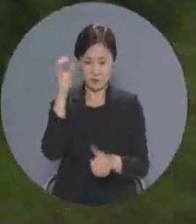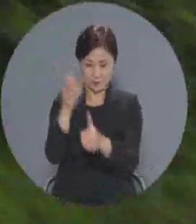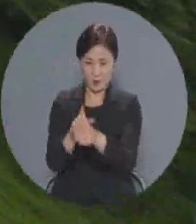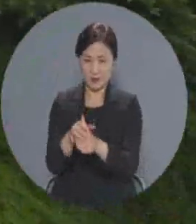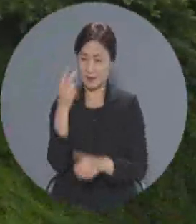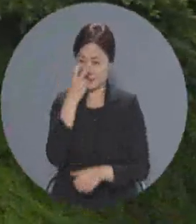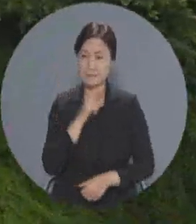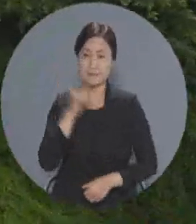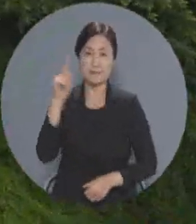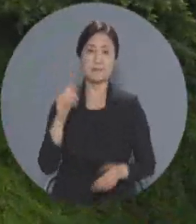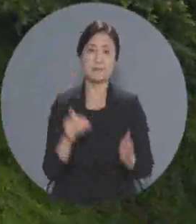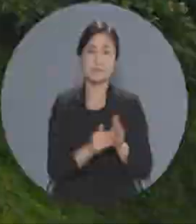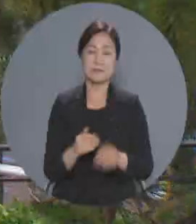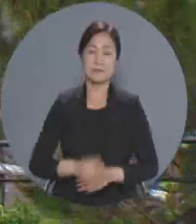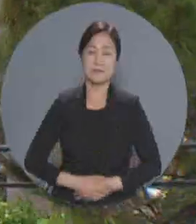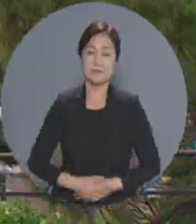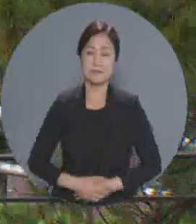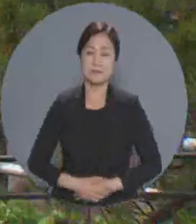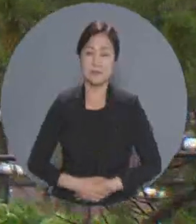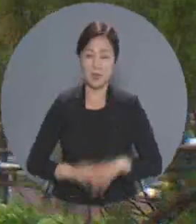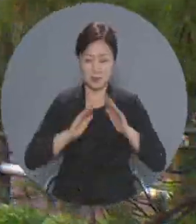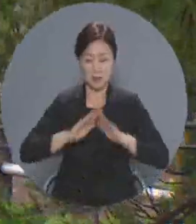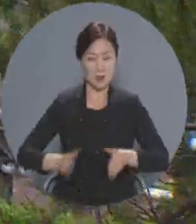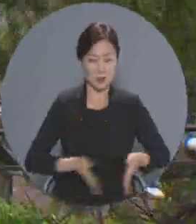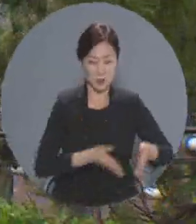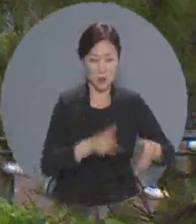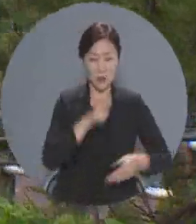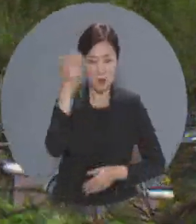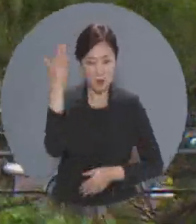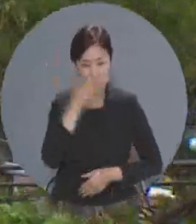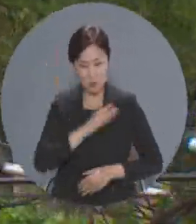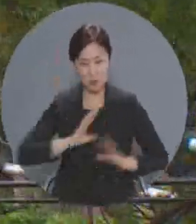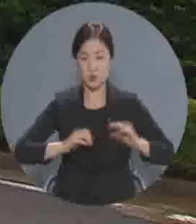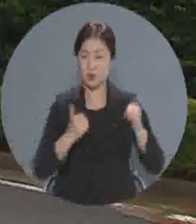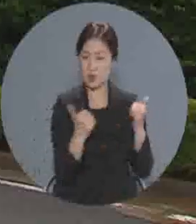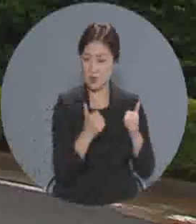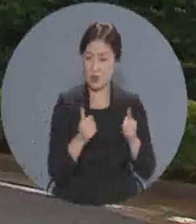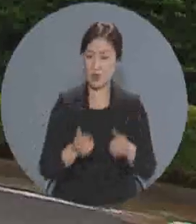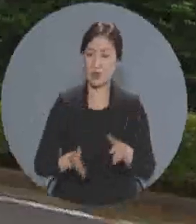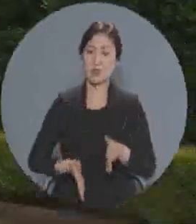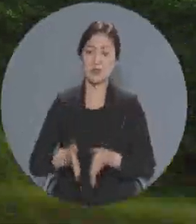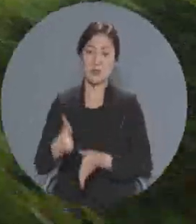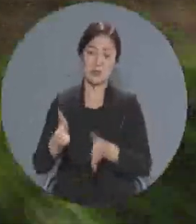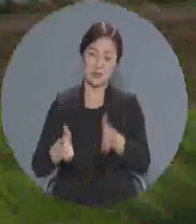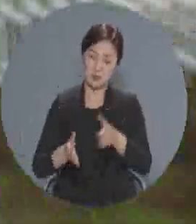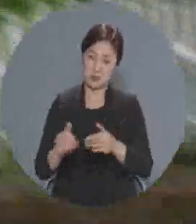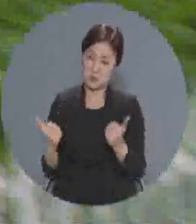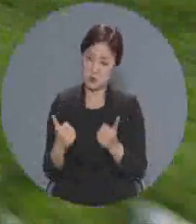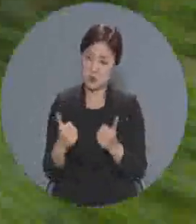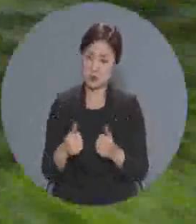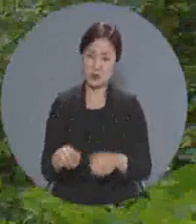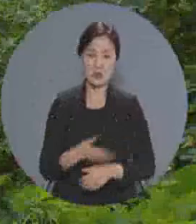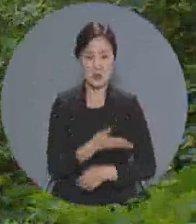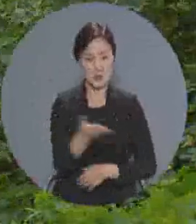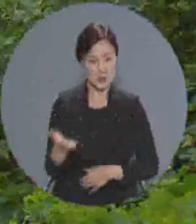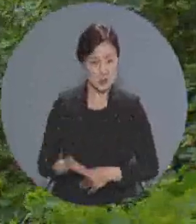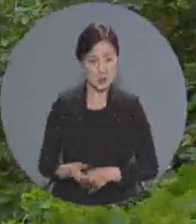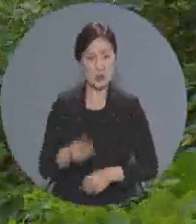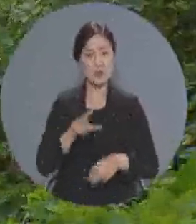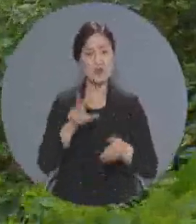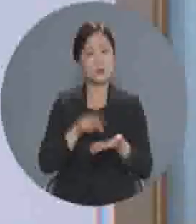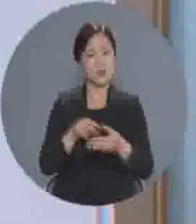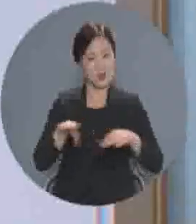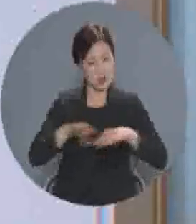청구했습니다. 주민들은 또 전남도와 여수시, 국회의원과 시도 의원들에게도 문제 해결을 강하게 요구하고